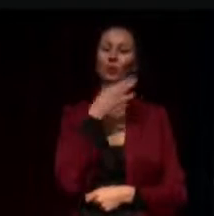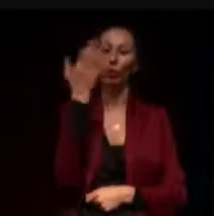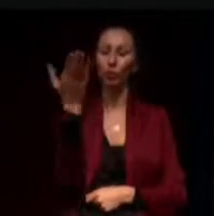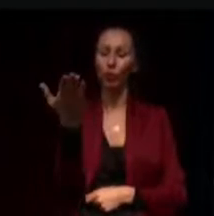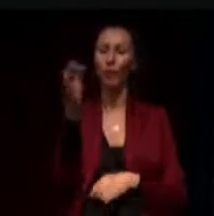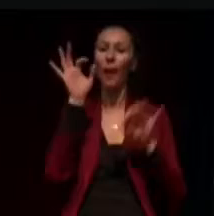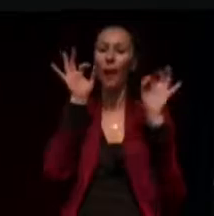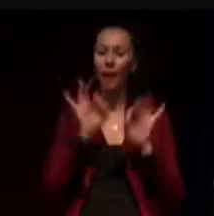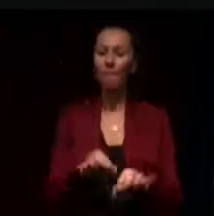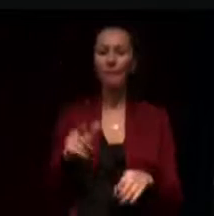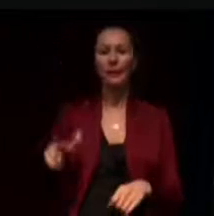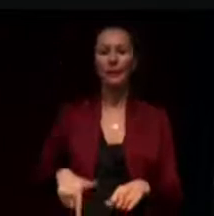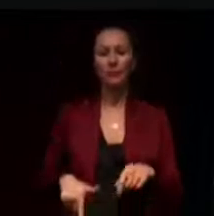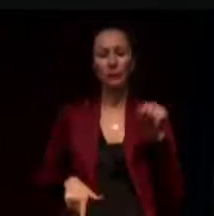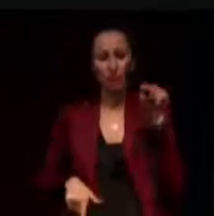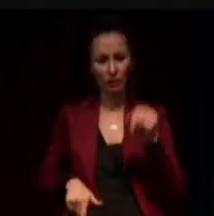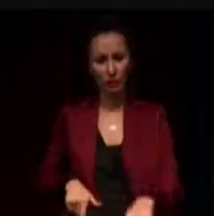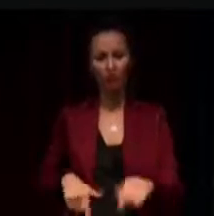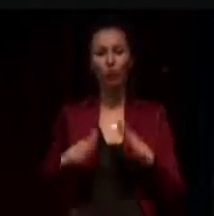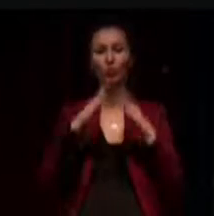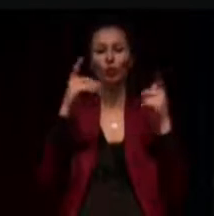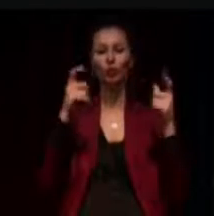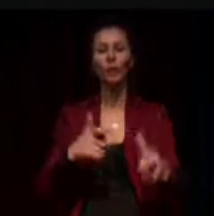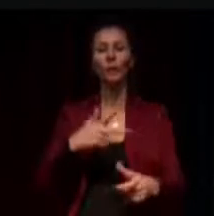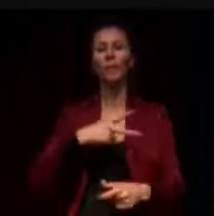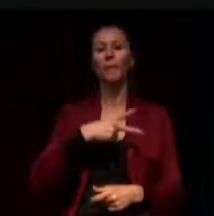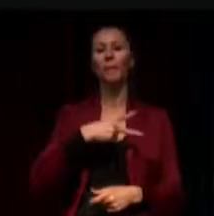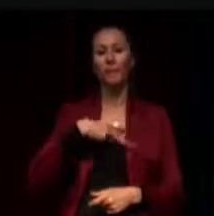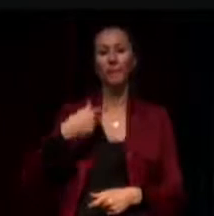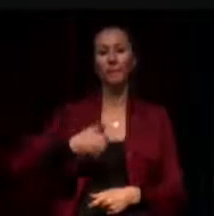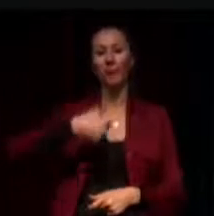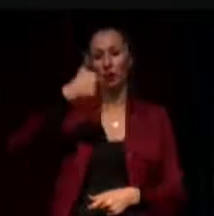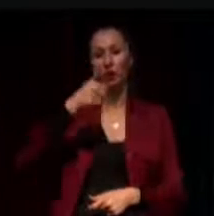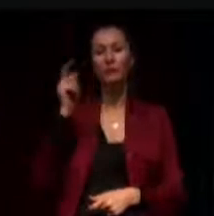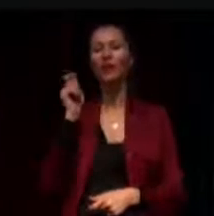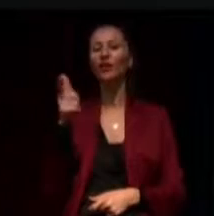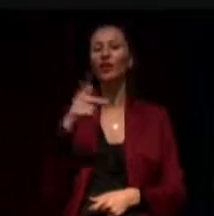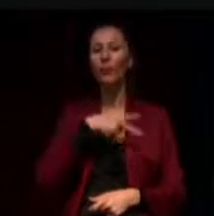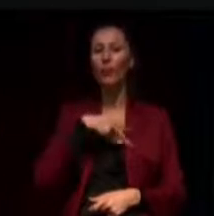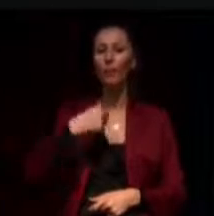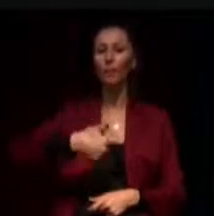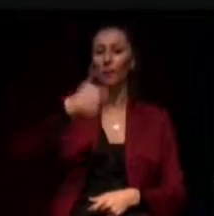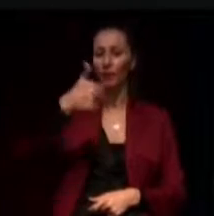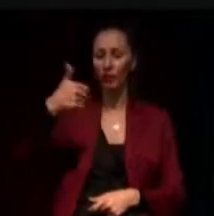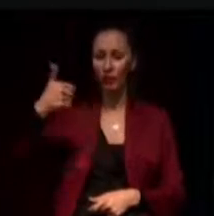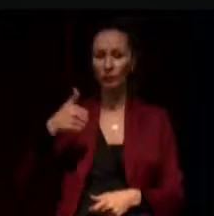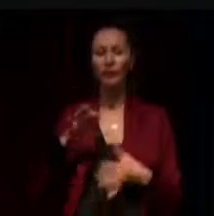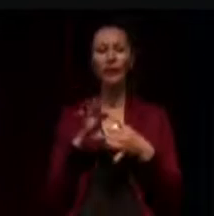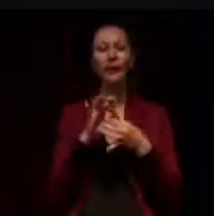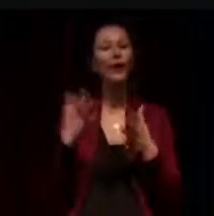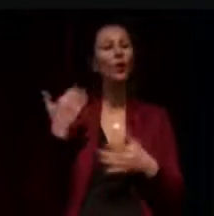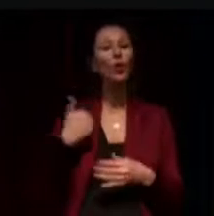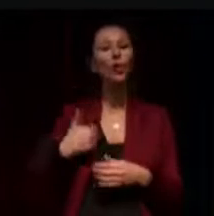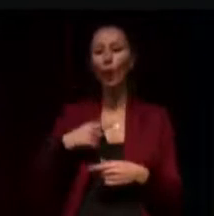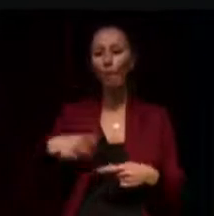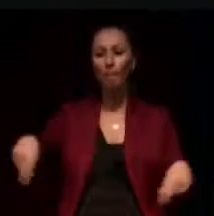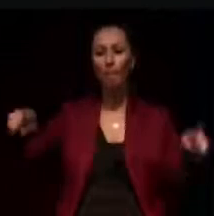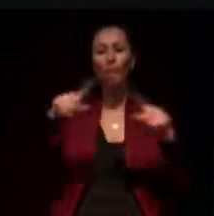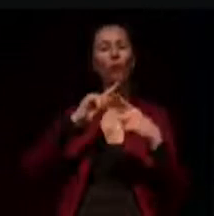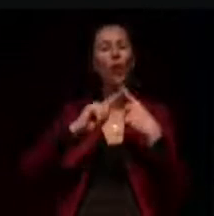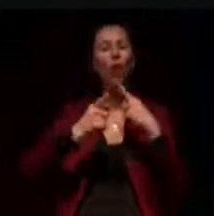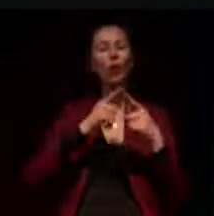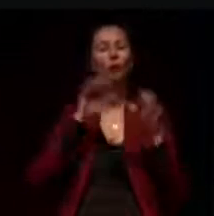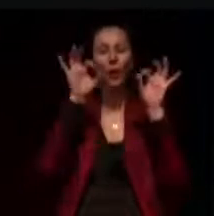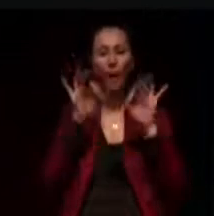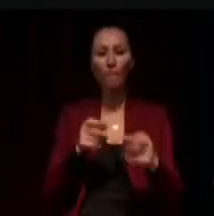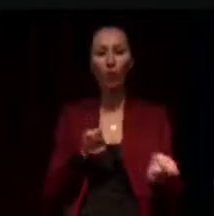ediyorum. Hep İzmir'de Büyükşehir Başkanımızla, ilçe belediye başkanlarımızla, ilgili kurumlarla, bürokratlarla